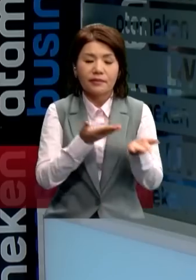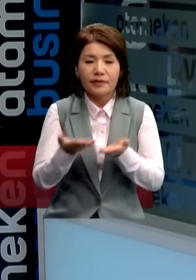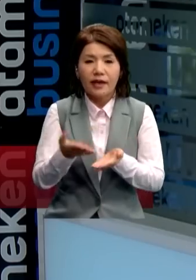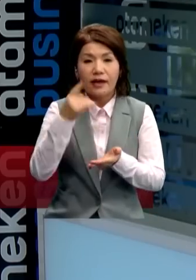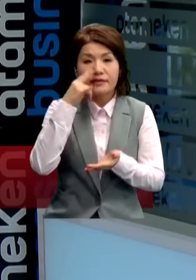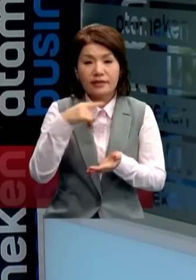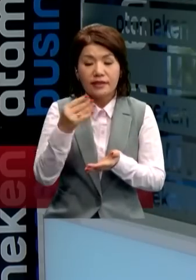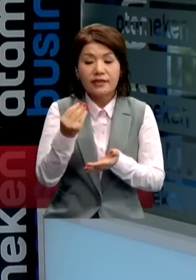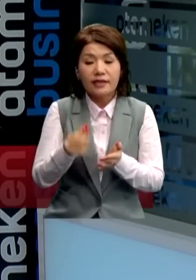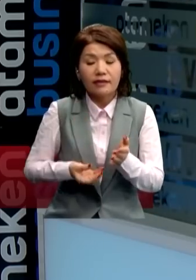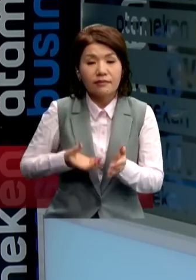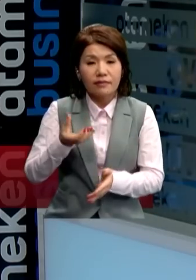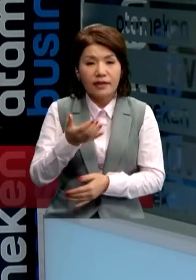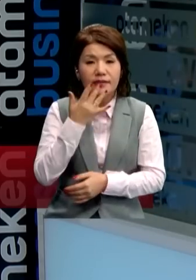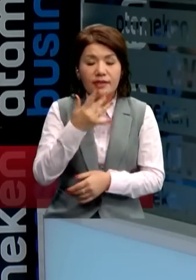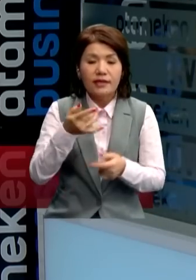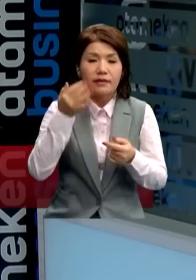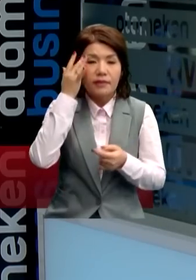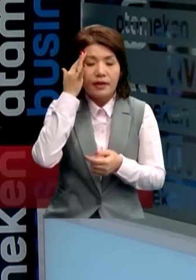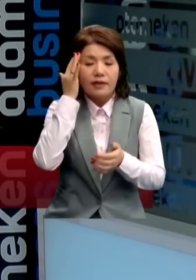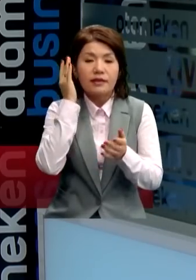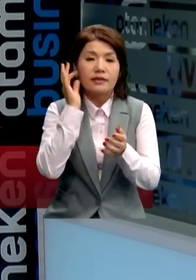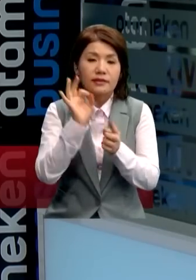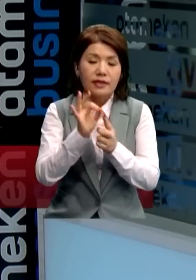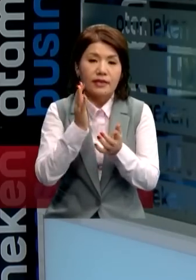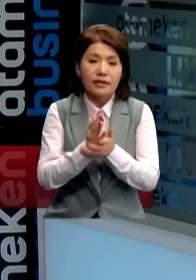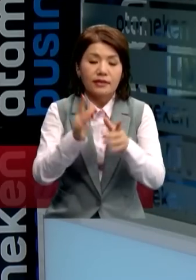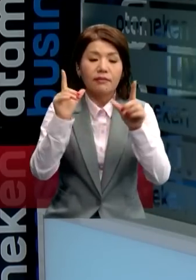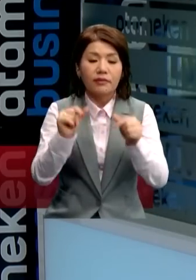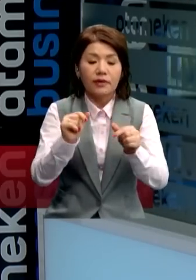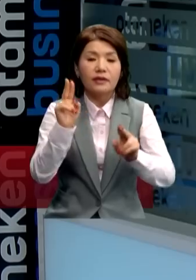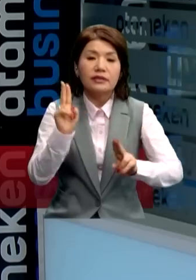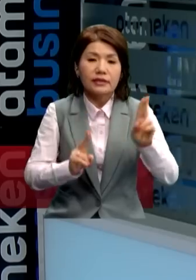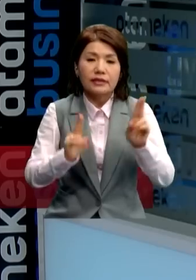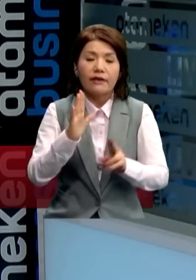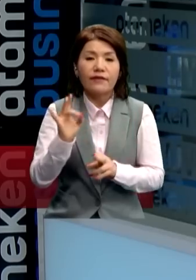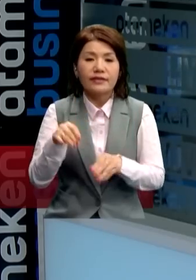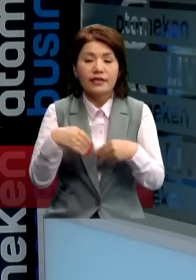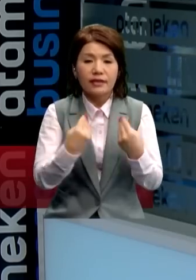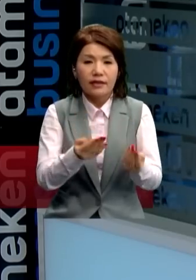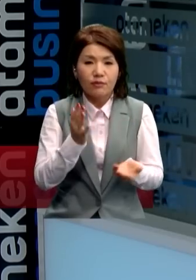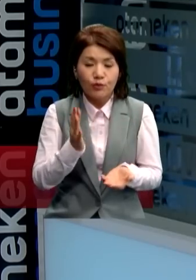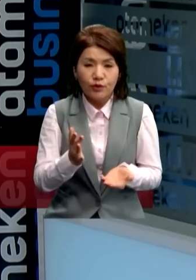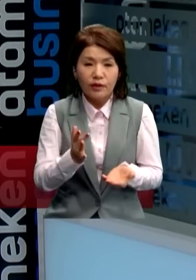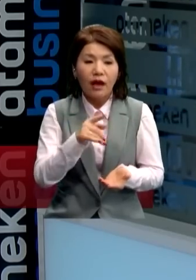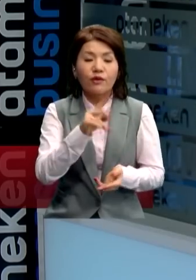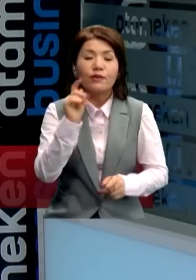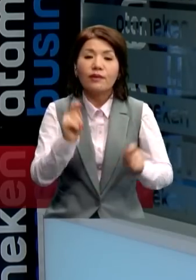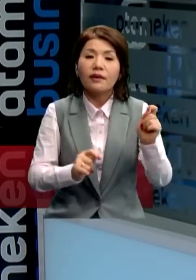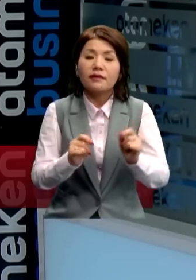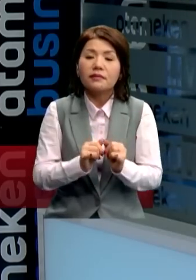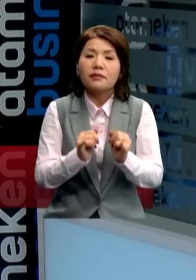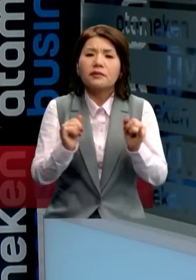Қазақстанға қаржы құюға ниетті шетел инвесторларына жеңілдетілген шарттармен виза беріледі. Келімсектерді